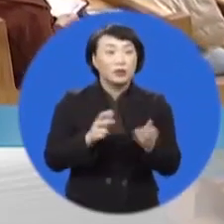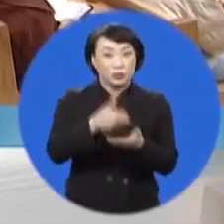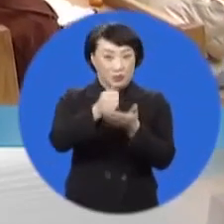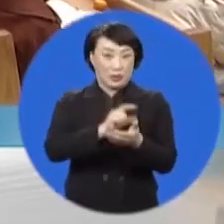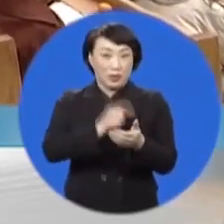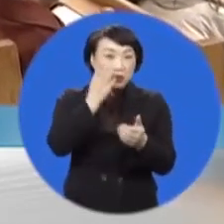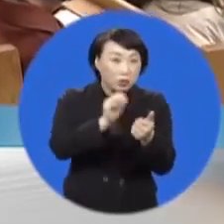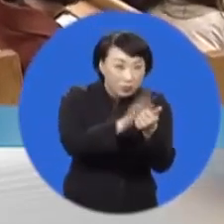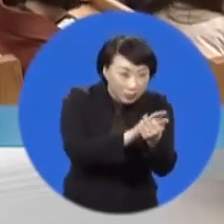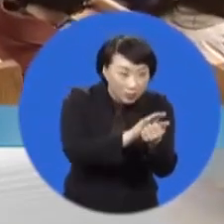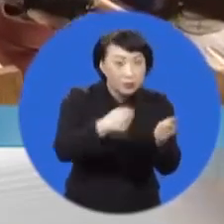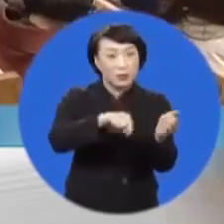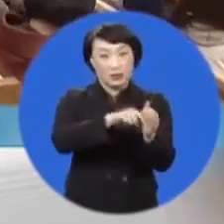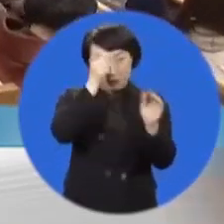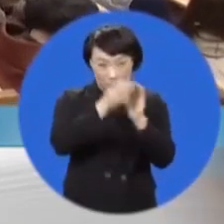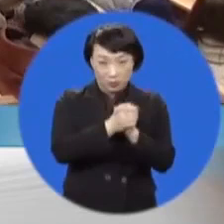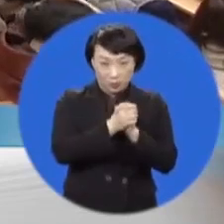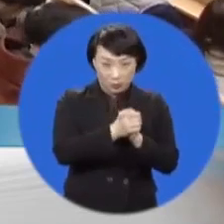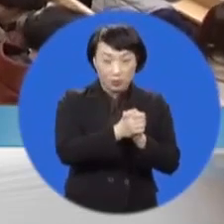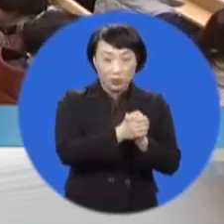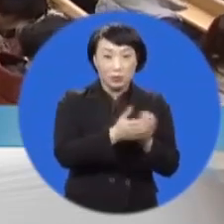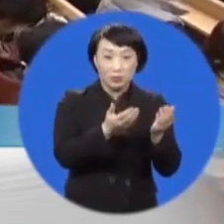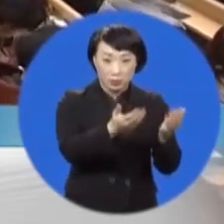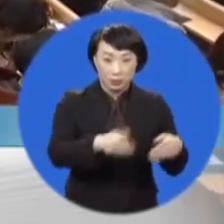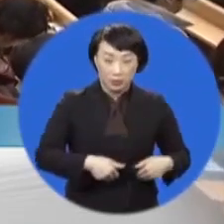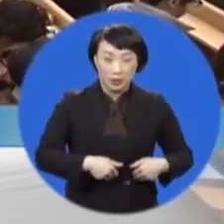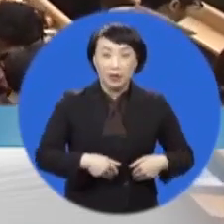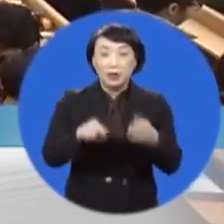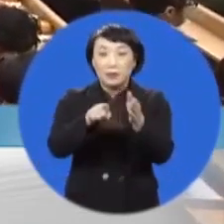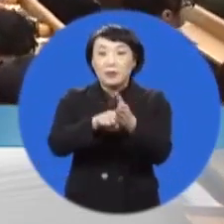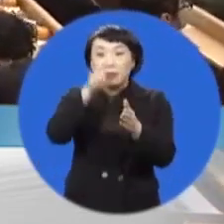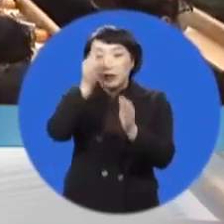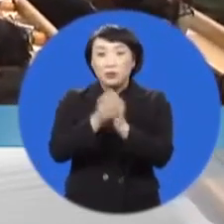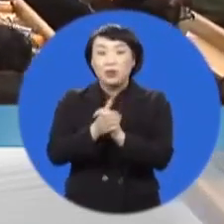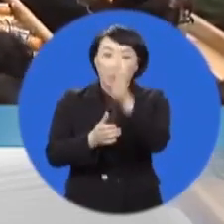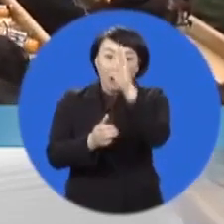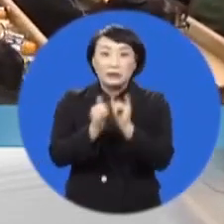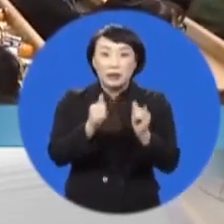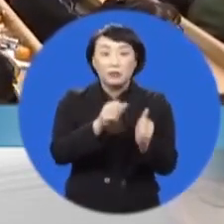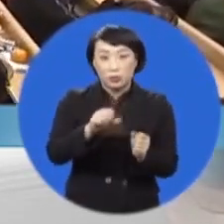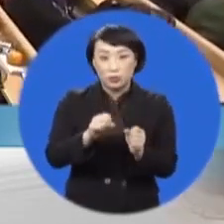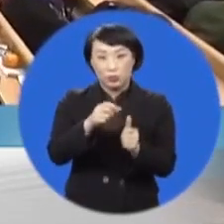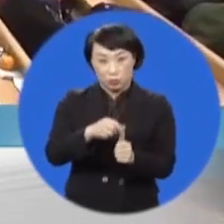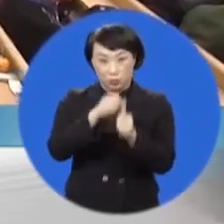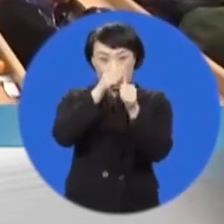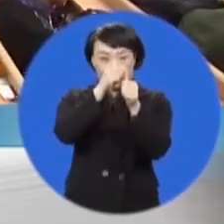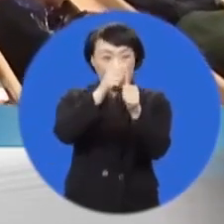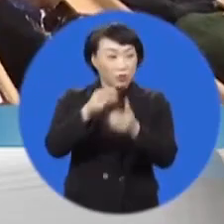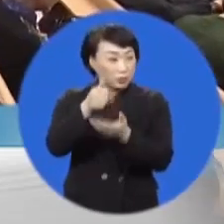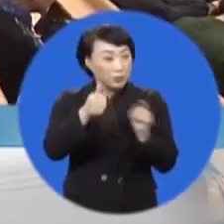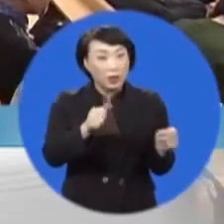바르며 위하여 기도 할지니라 믿음의 기도는 병든 자를 구워 날이니 주께서 저를 이르기 시 리